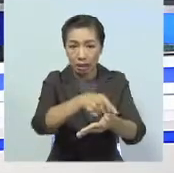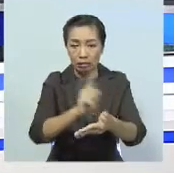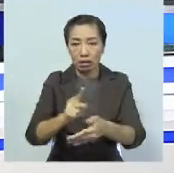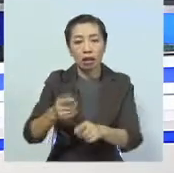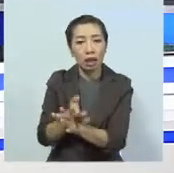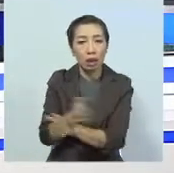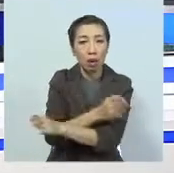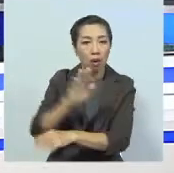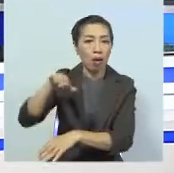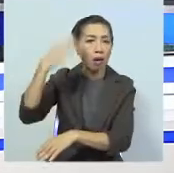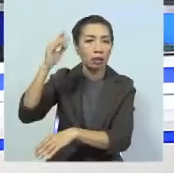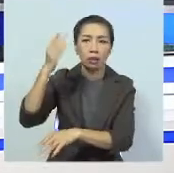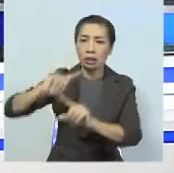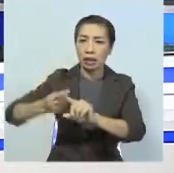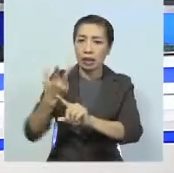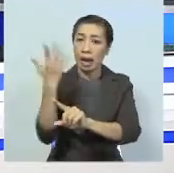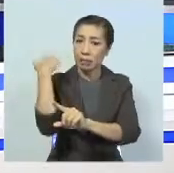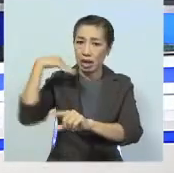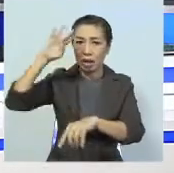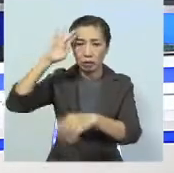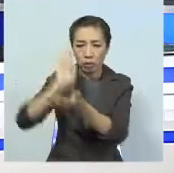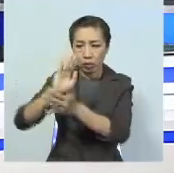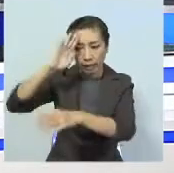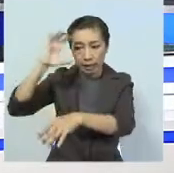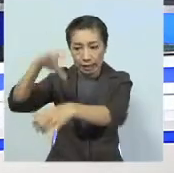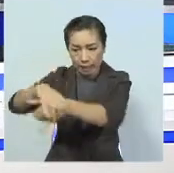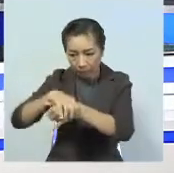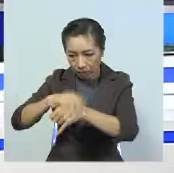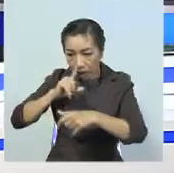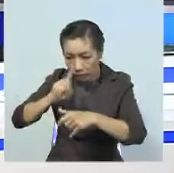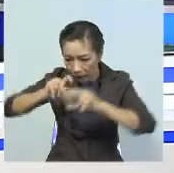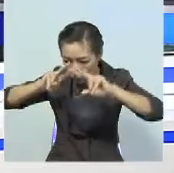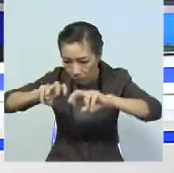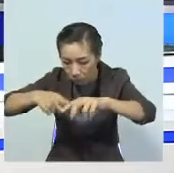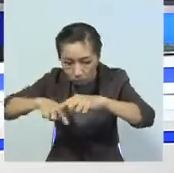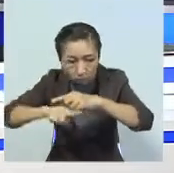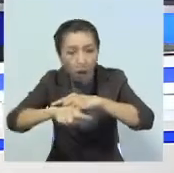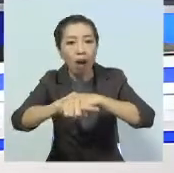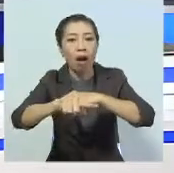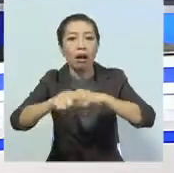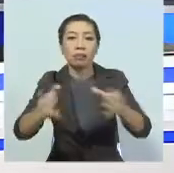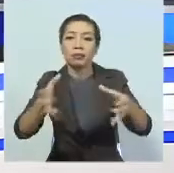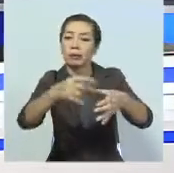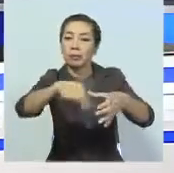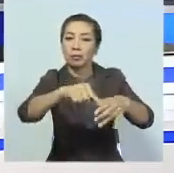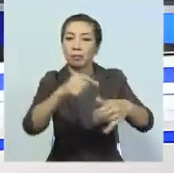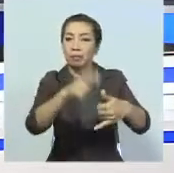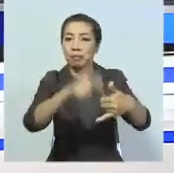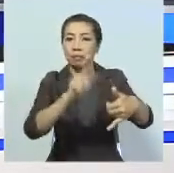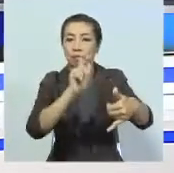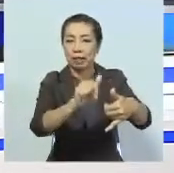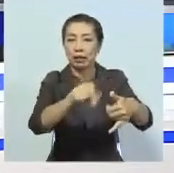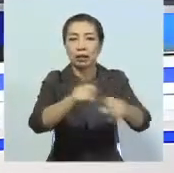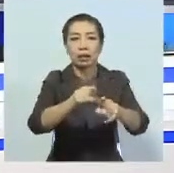ยเขาสามารถไปจับกุมได้ตั้งแต่ช่วงเดือนมีนาคมที่ผ่านมาจากนั้นเจ้าหน้าที่สืบสวนขยายผลไปพบว่าตัวกลางของคน